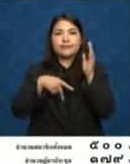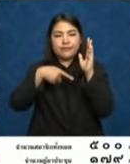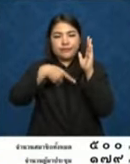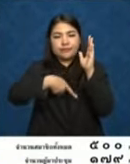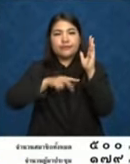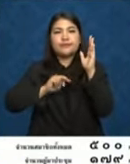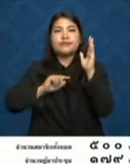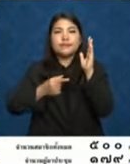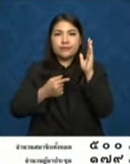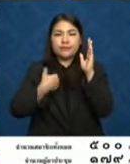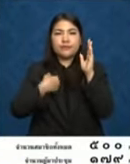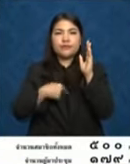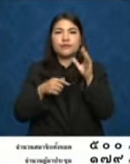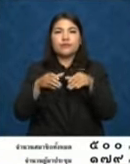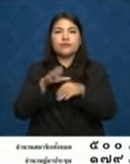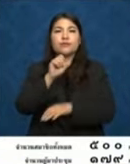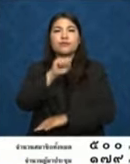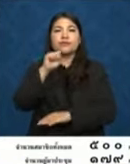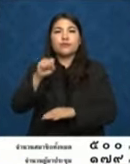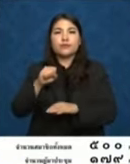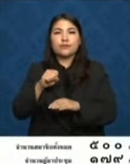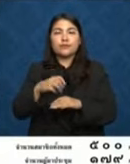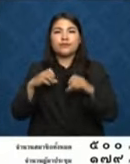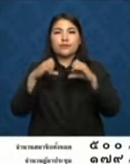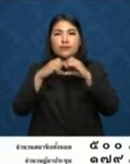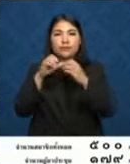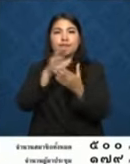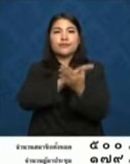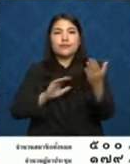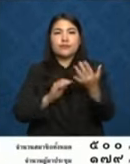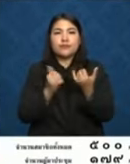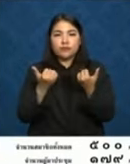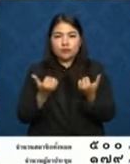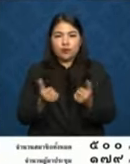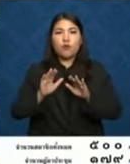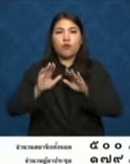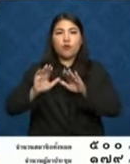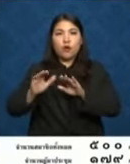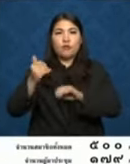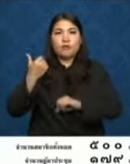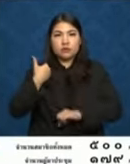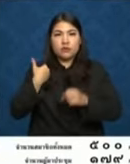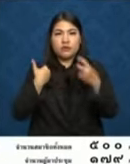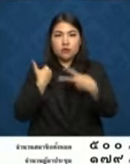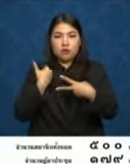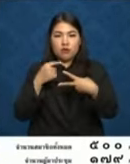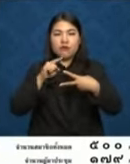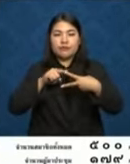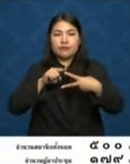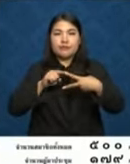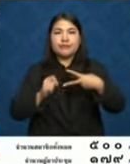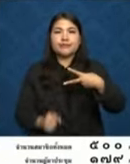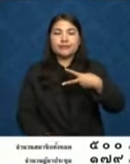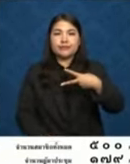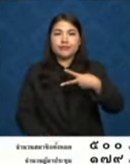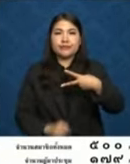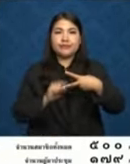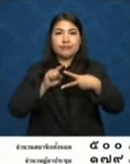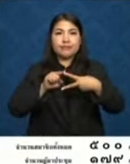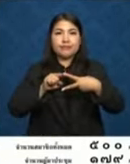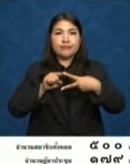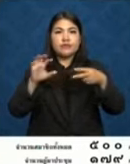ทยวันนี้ขอหารือท่านประธาน2เรื่องผ่านไปหน่วยงานที่เกี่ยวข้องนะครับเรื่องแรกเกี่ยวกับการก่อสร้